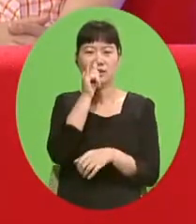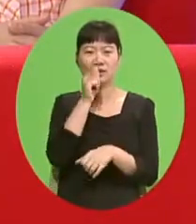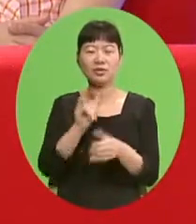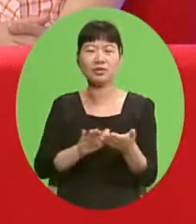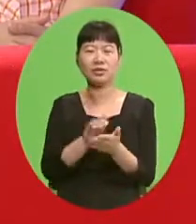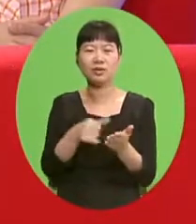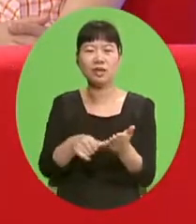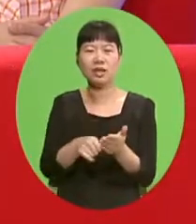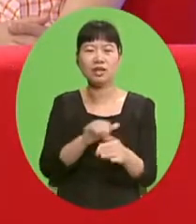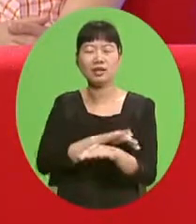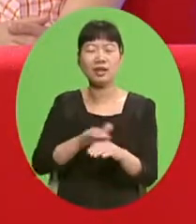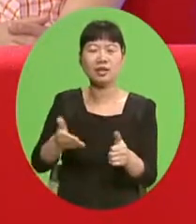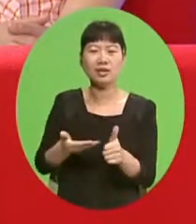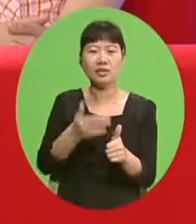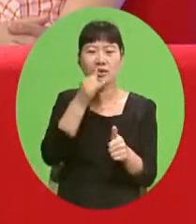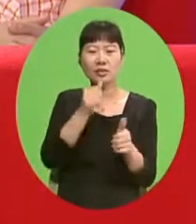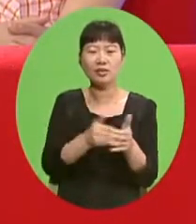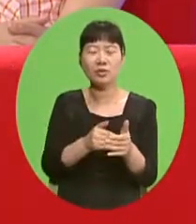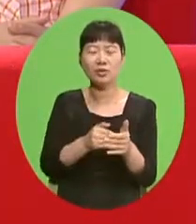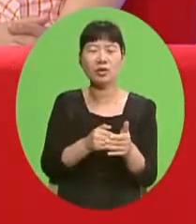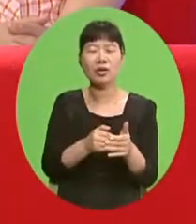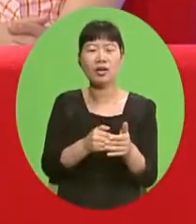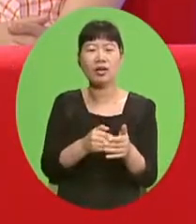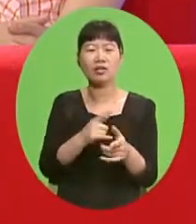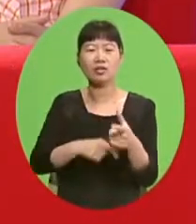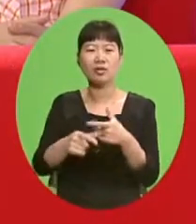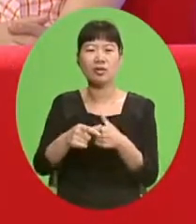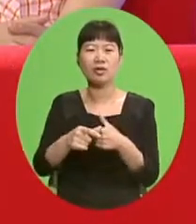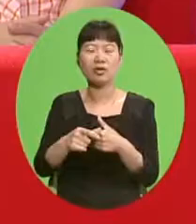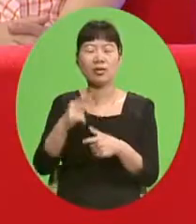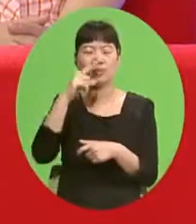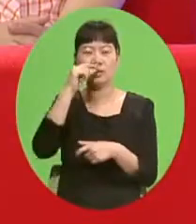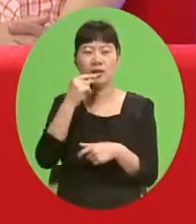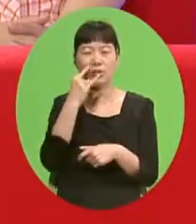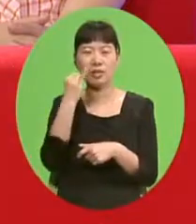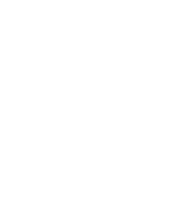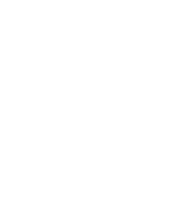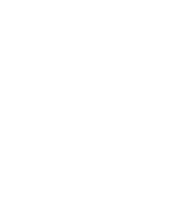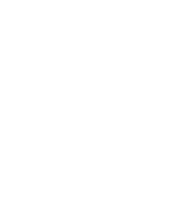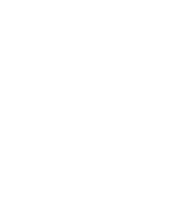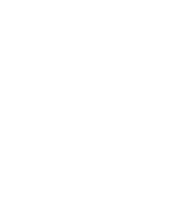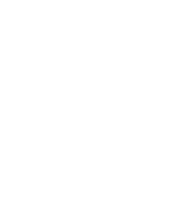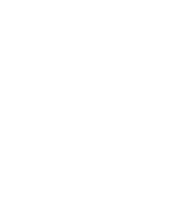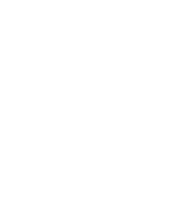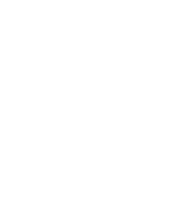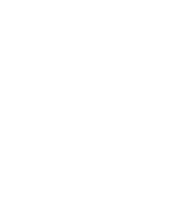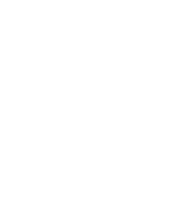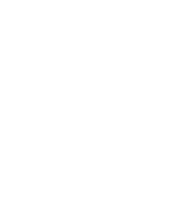놀잇감들을 잘 제공하고 엄마가 자극을 주면 더 좀 민감한 엄마라고 볼 수 있겠죠.